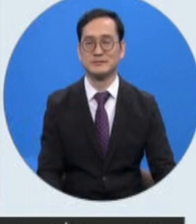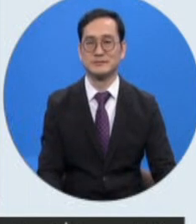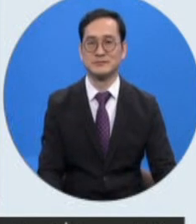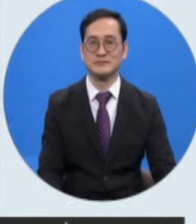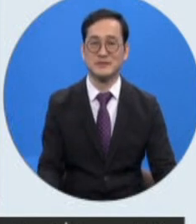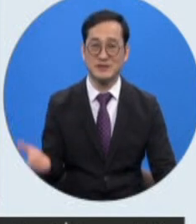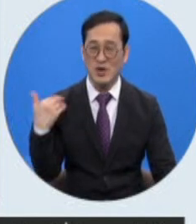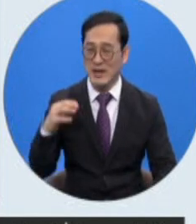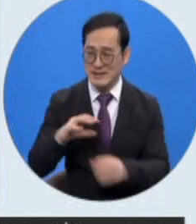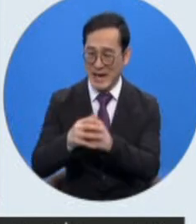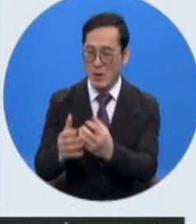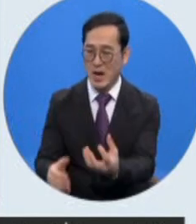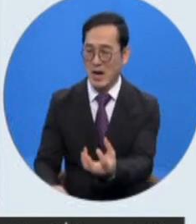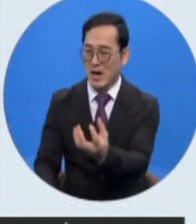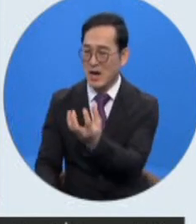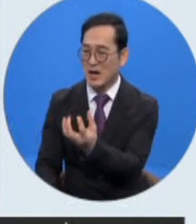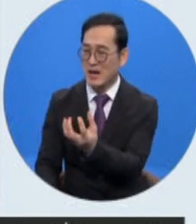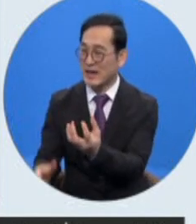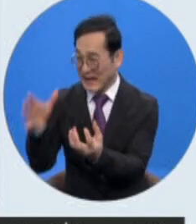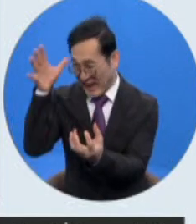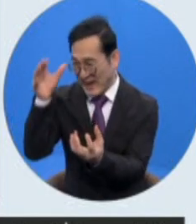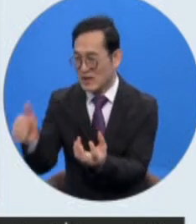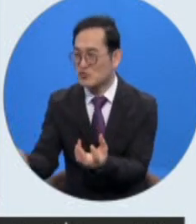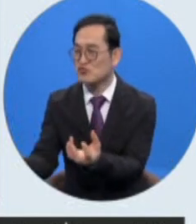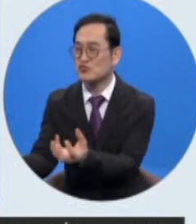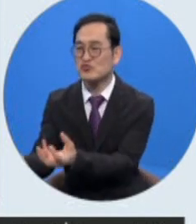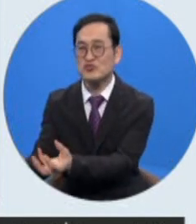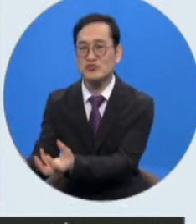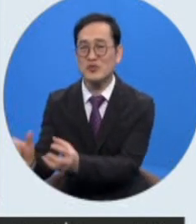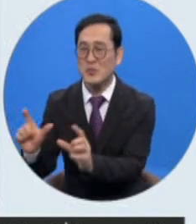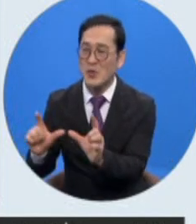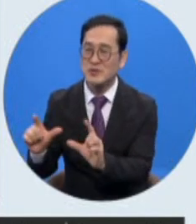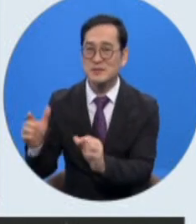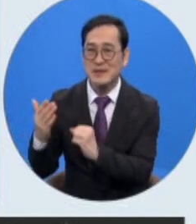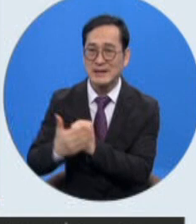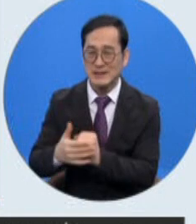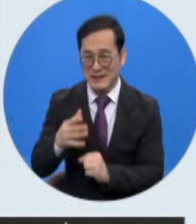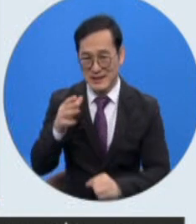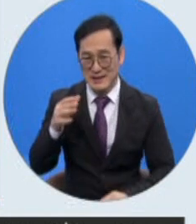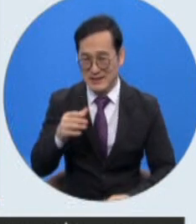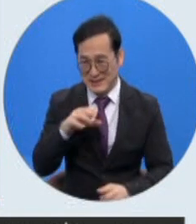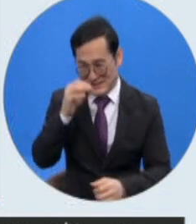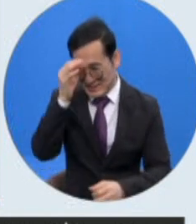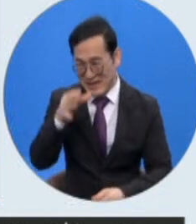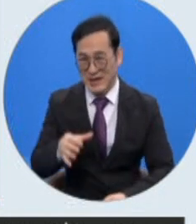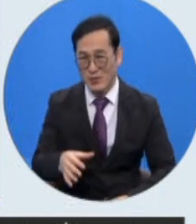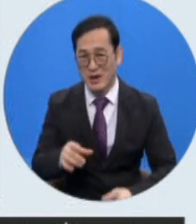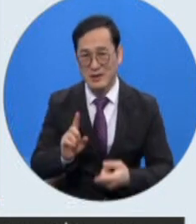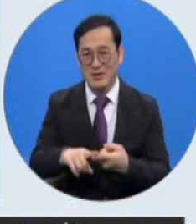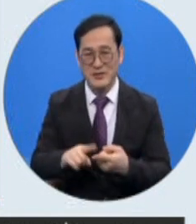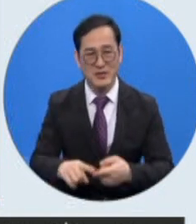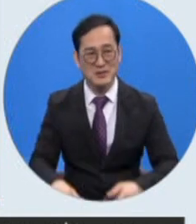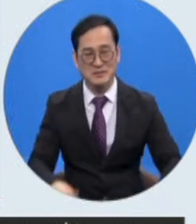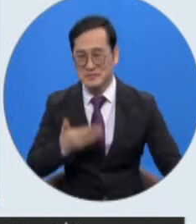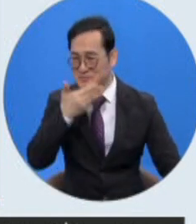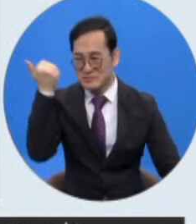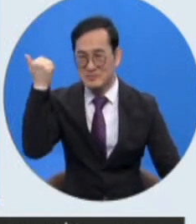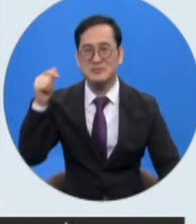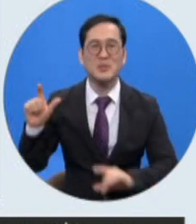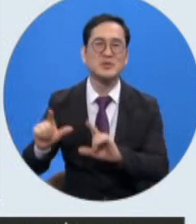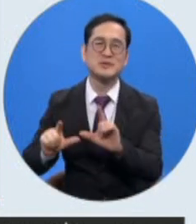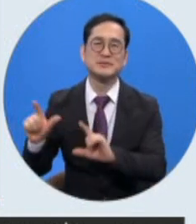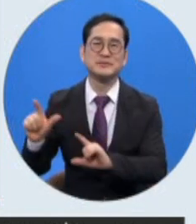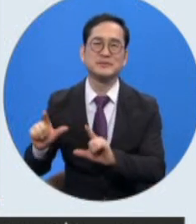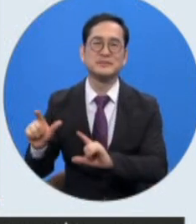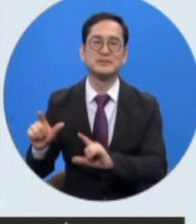개사과 버전 2와 같이 억지로 사과하는 듯한 모습이다. 개사과가 떠오른다. 18건에 이르는 허위 기재를 억울하다고 한다면 청년들